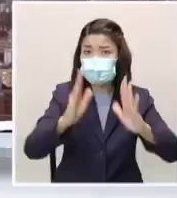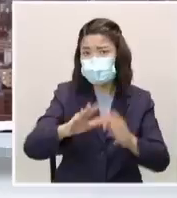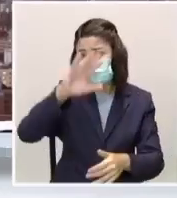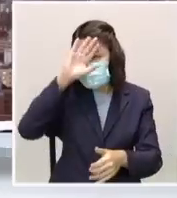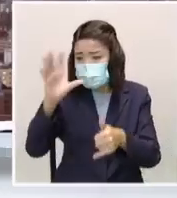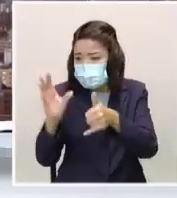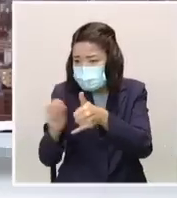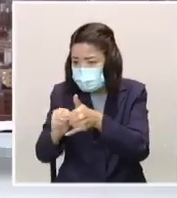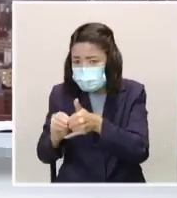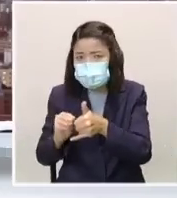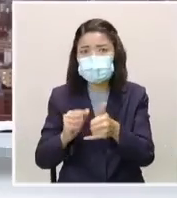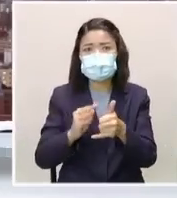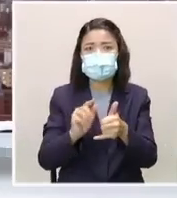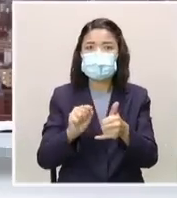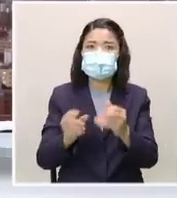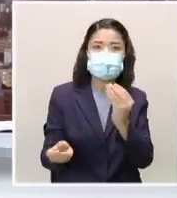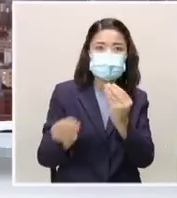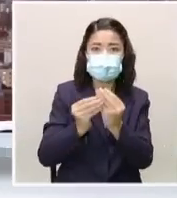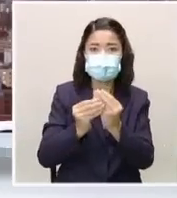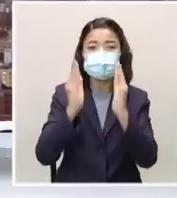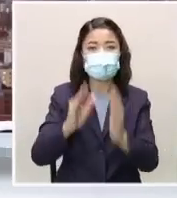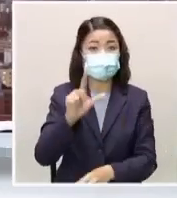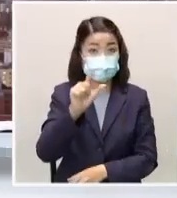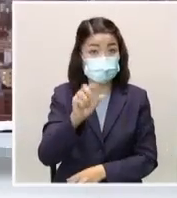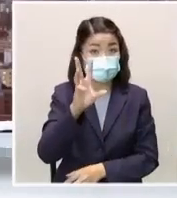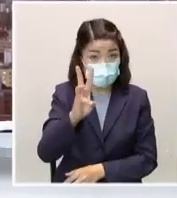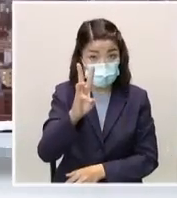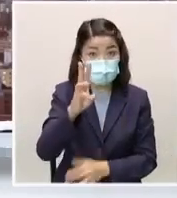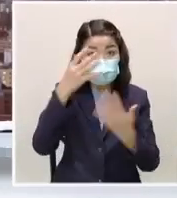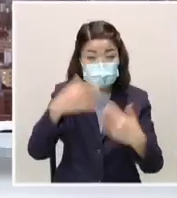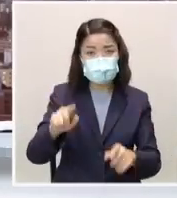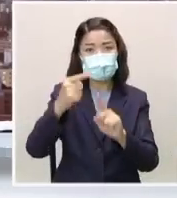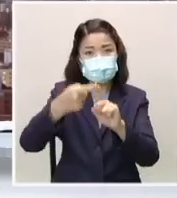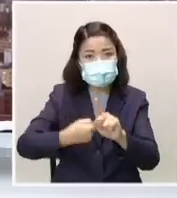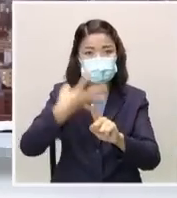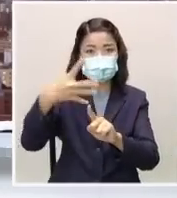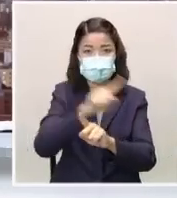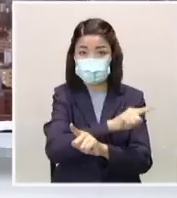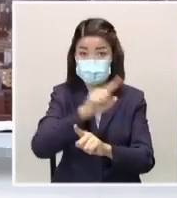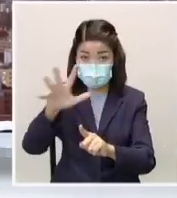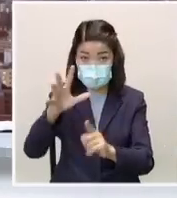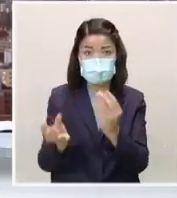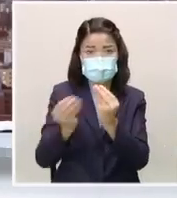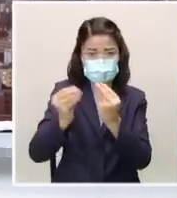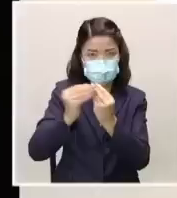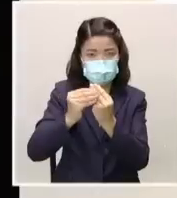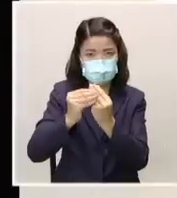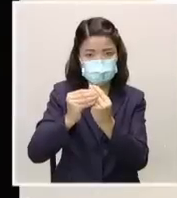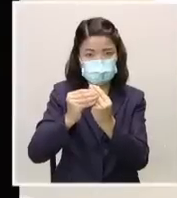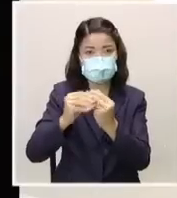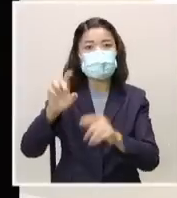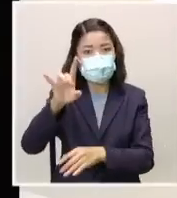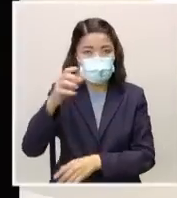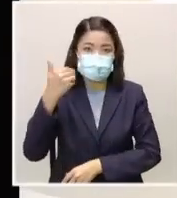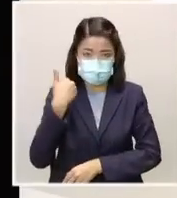เชื้อในตัวเลข2หลักเลยนะคะ26รายด้วยกันแล้วหลังจากนั้นวันที่5เมษายนขยับเพิ่มเป็น3หลักค่ะเราจะเห็นว่า